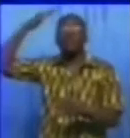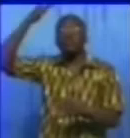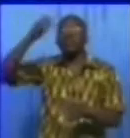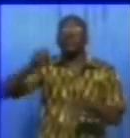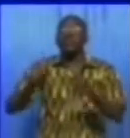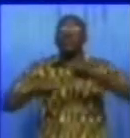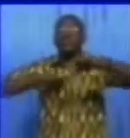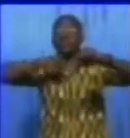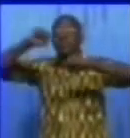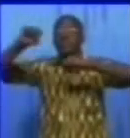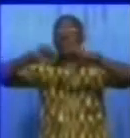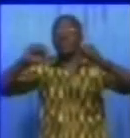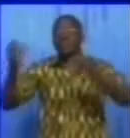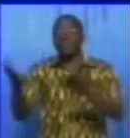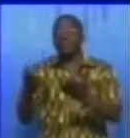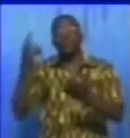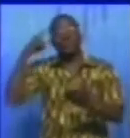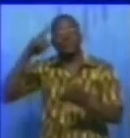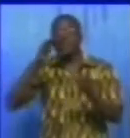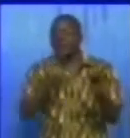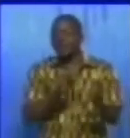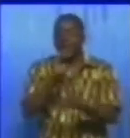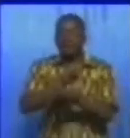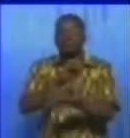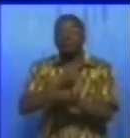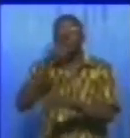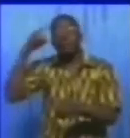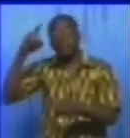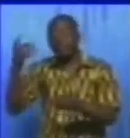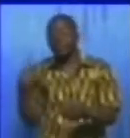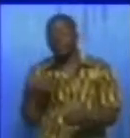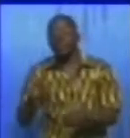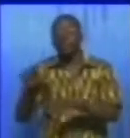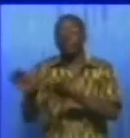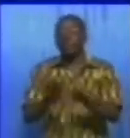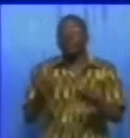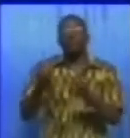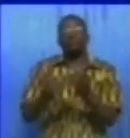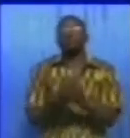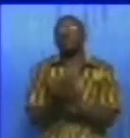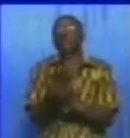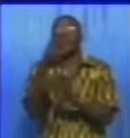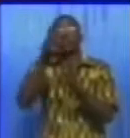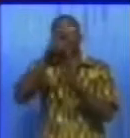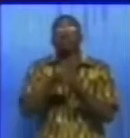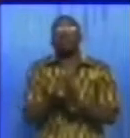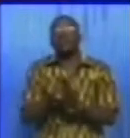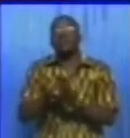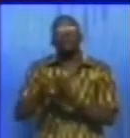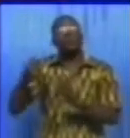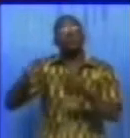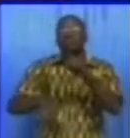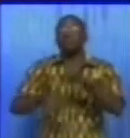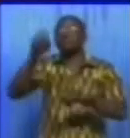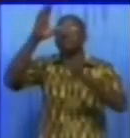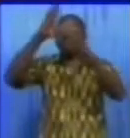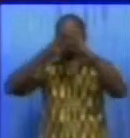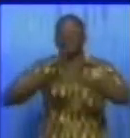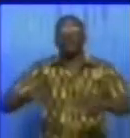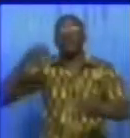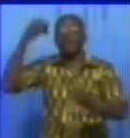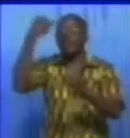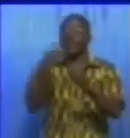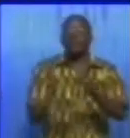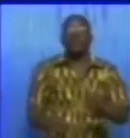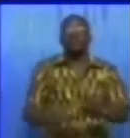se dessine. Les ouvriers sont toujours à pied d'œuvre pour son édification. Le stade n'accueillera plus la finale de la